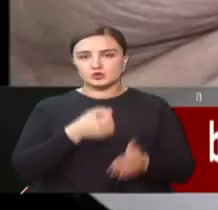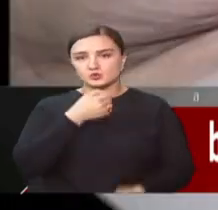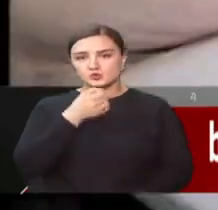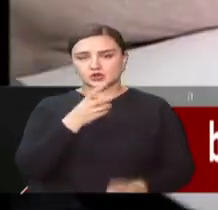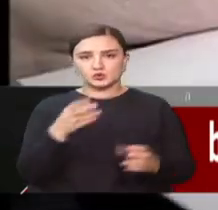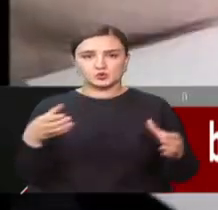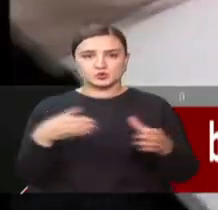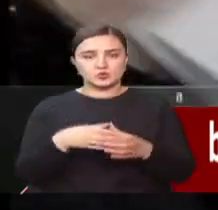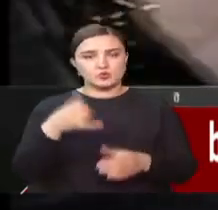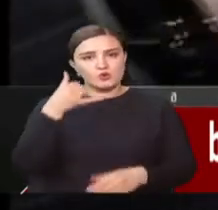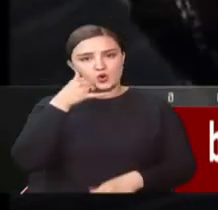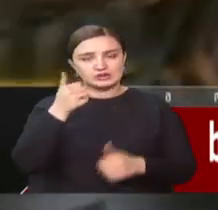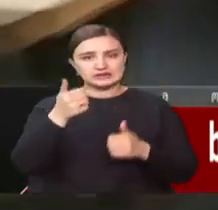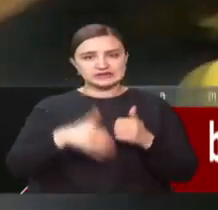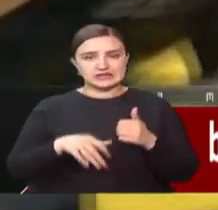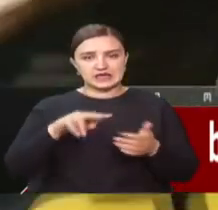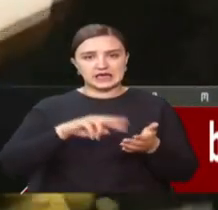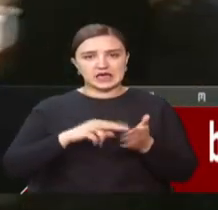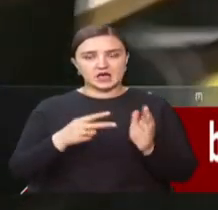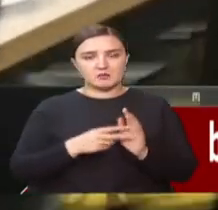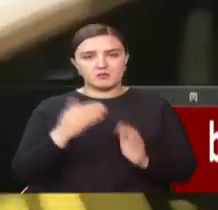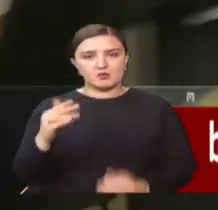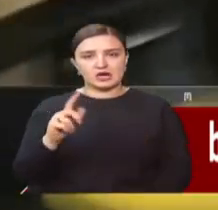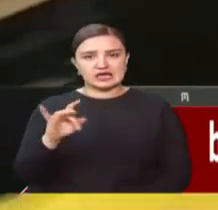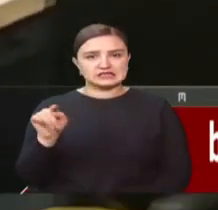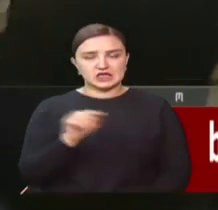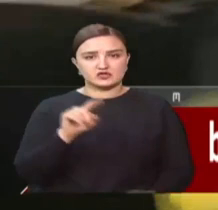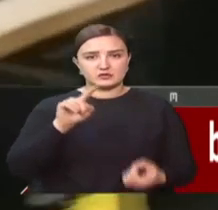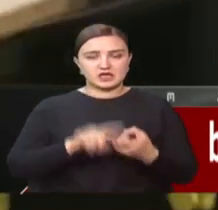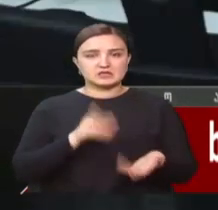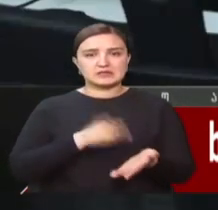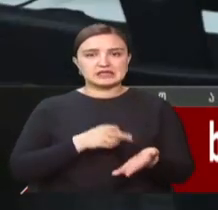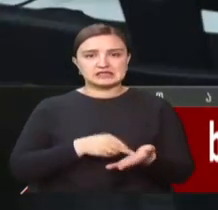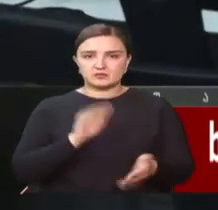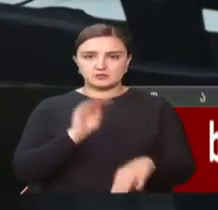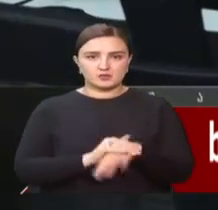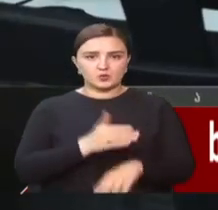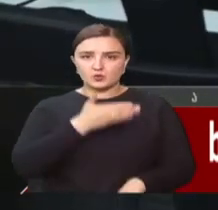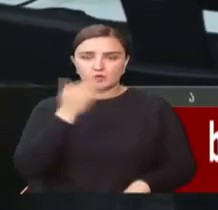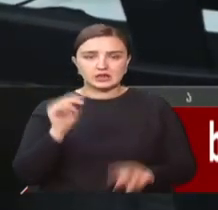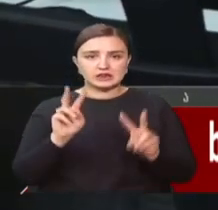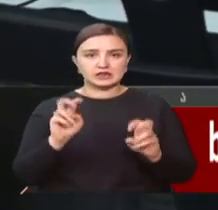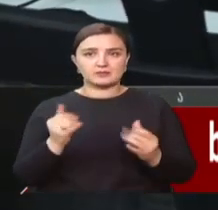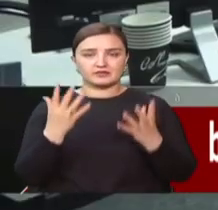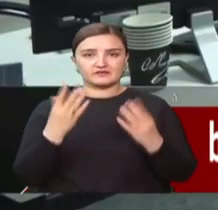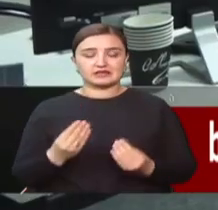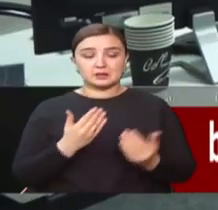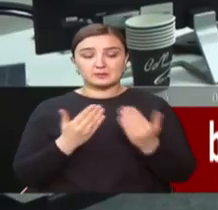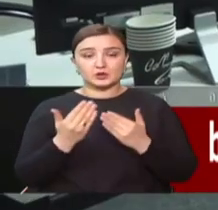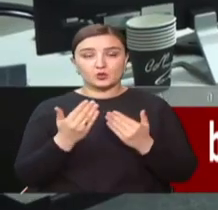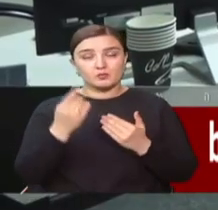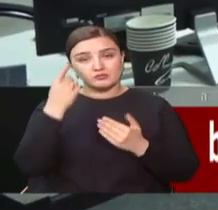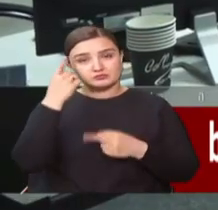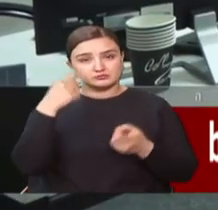ჟურნალისტთა ჯგუფს კოლცენტრების სქემასთან კეზერაშვილის კავშირის მტკიცებულებები არ აქვს. თემისადმი მათი დღევანდელი მიდგომის ლოგიკით გამოდის,